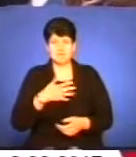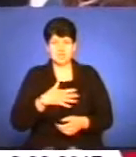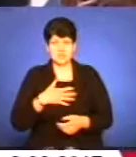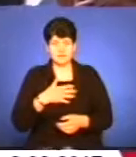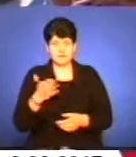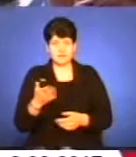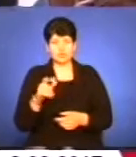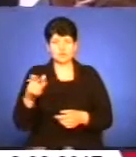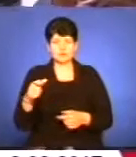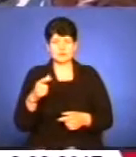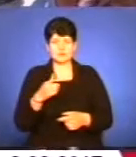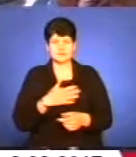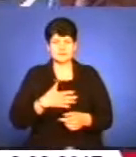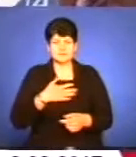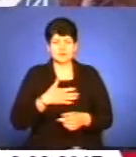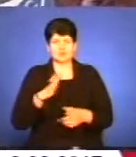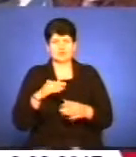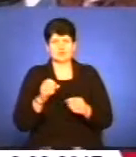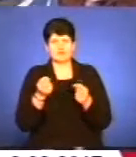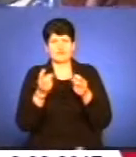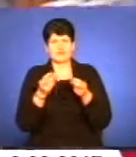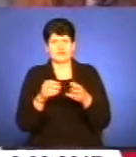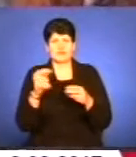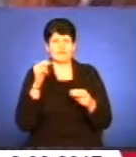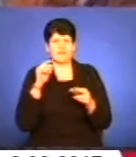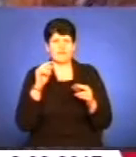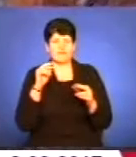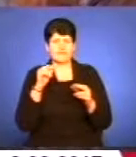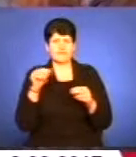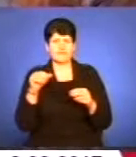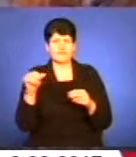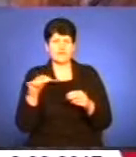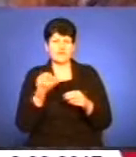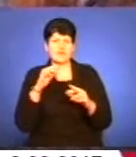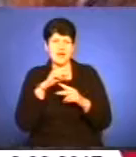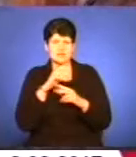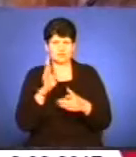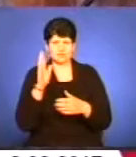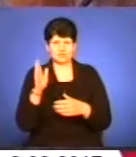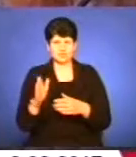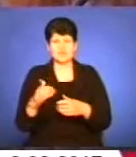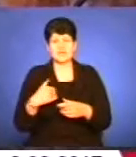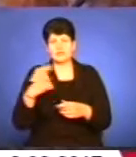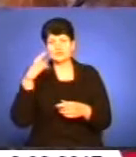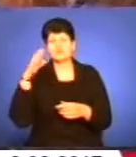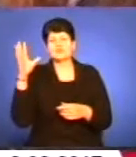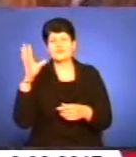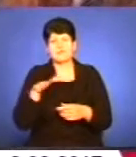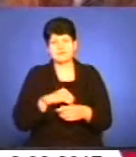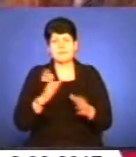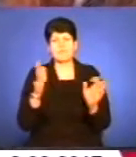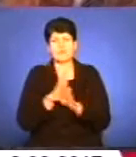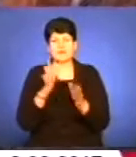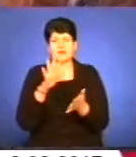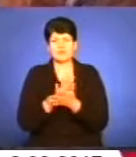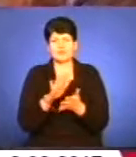люди обурюються, що будуть викиди, що буде шкідливо. Яка ваша позиція? Ну, я думаю, що в нас і так зараз все шкідливо. І повітря